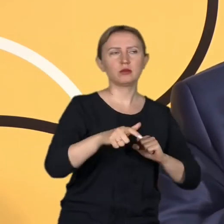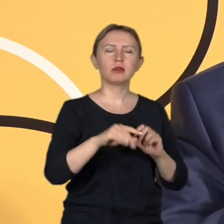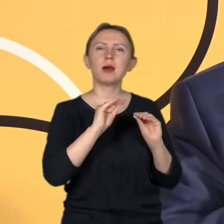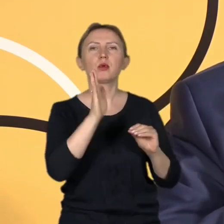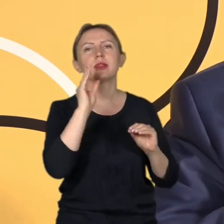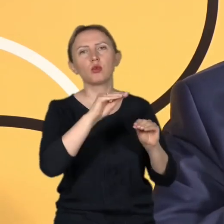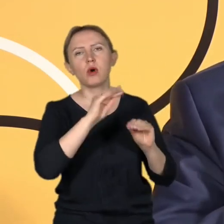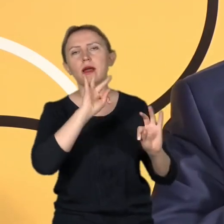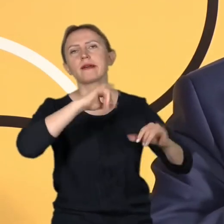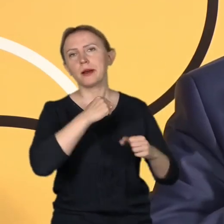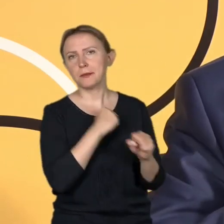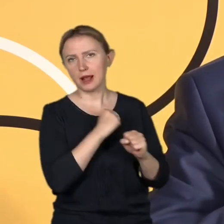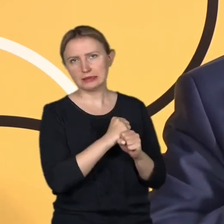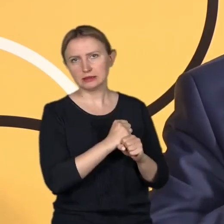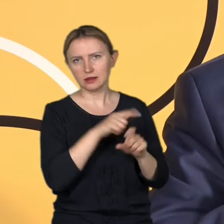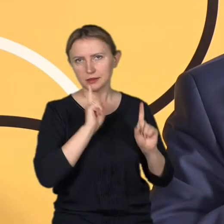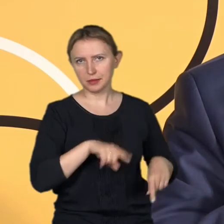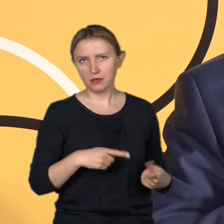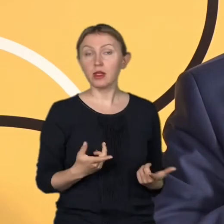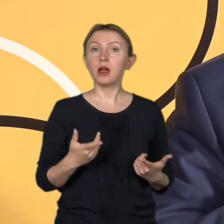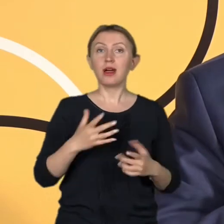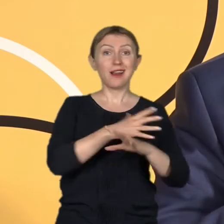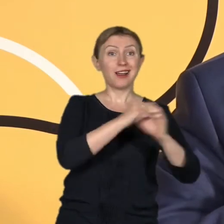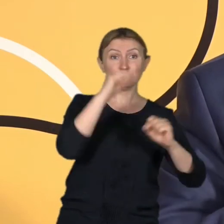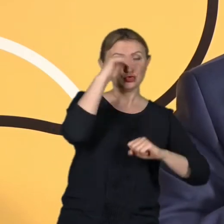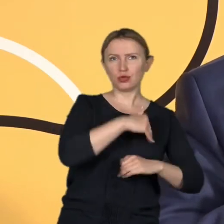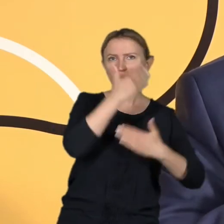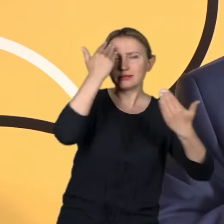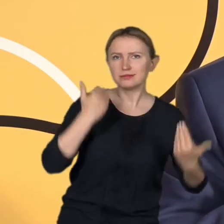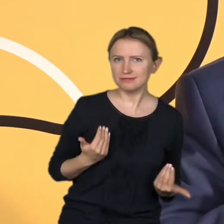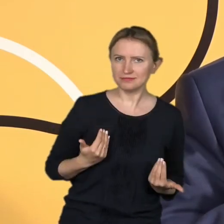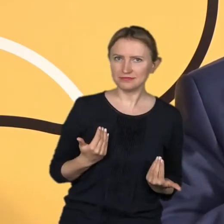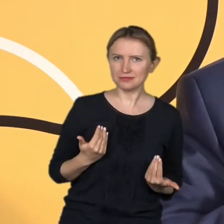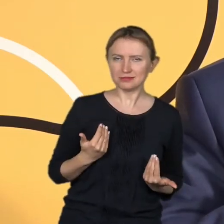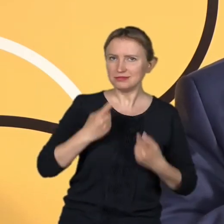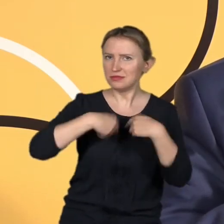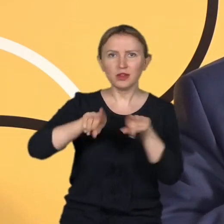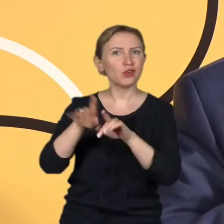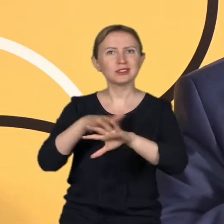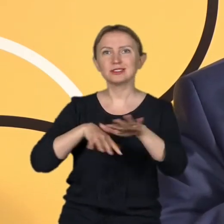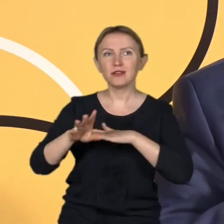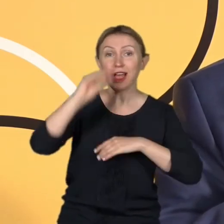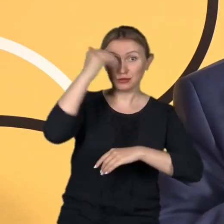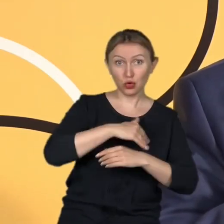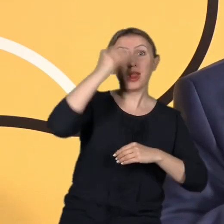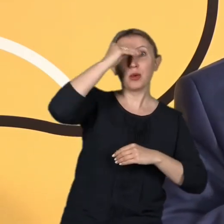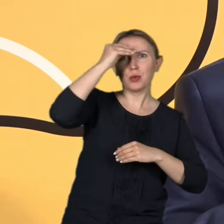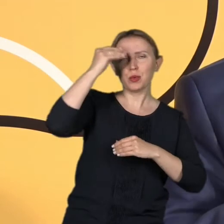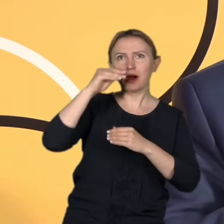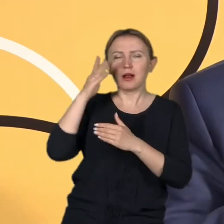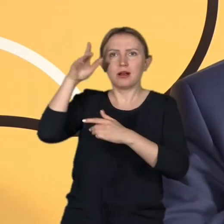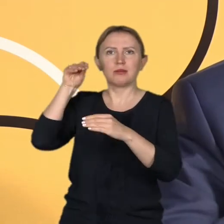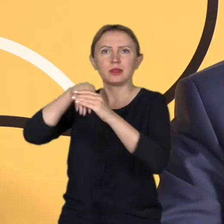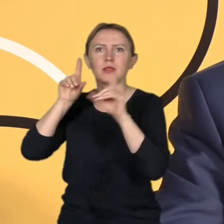pracować. Absolwenci szkół nie potrafią wykonywać zawodu, którego się w szkołach uczyli i muszą